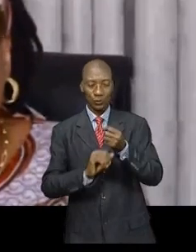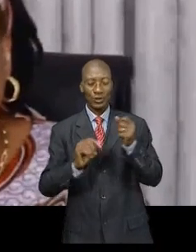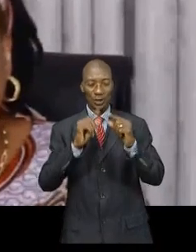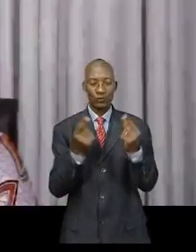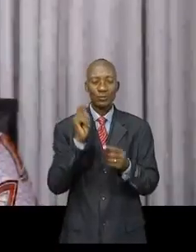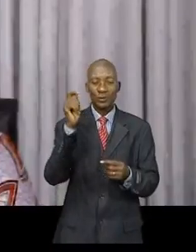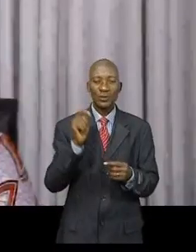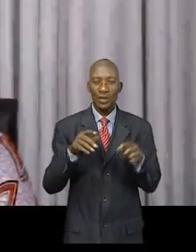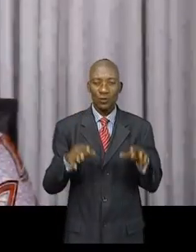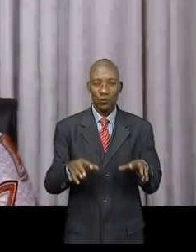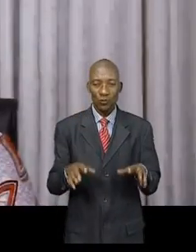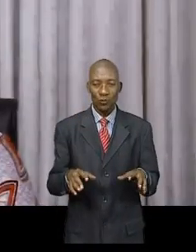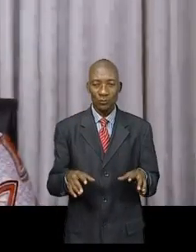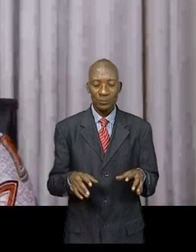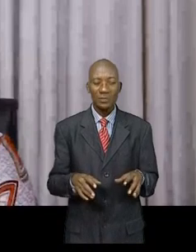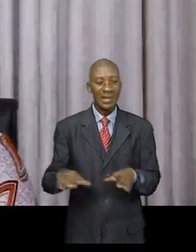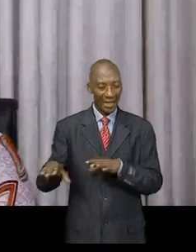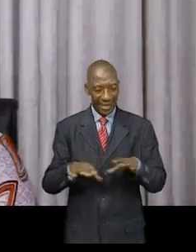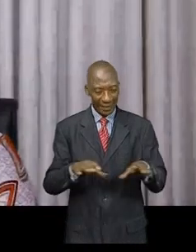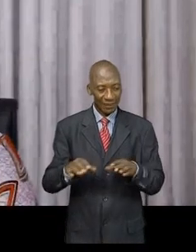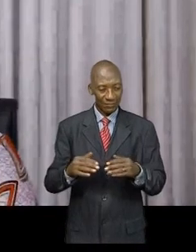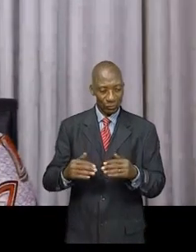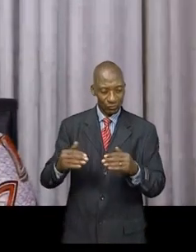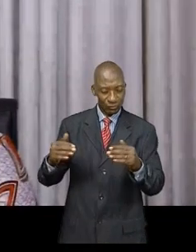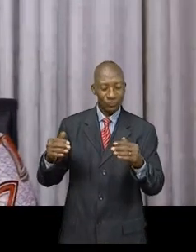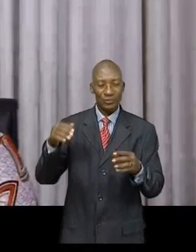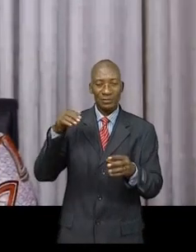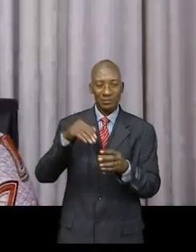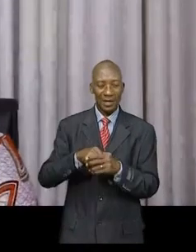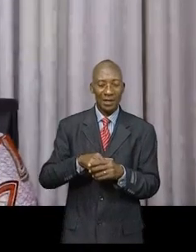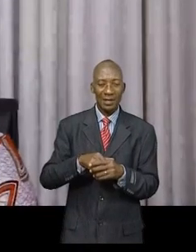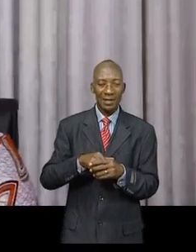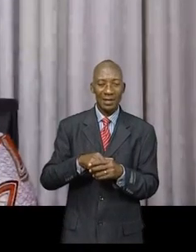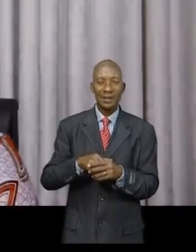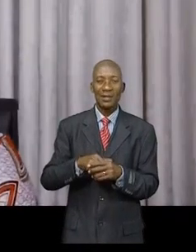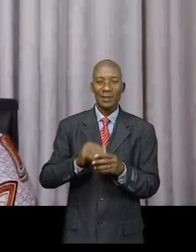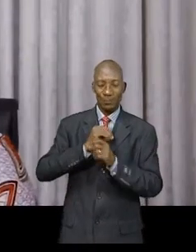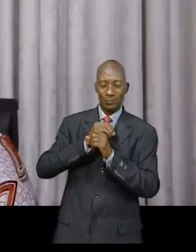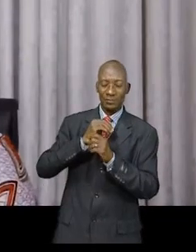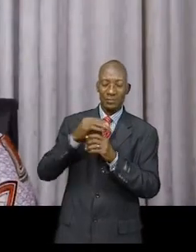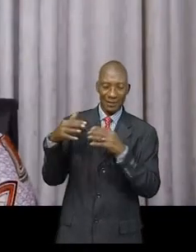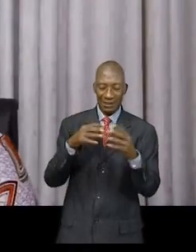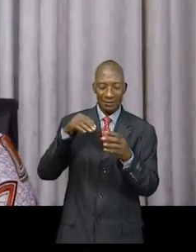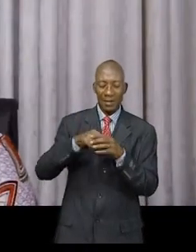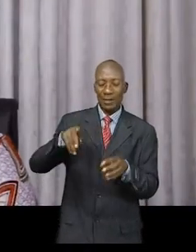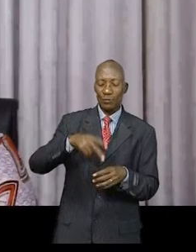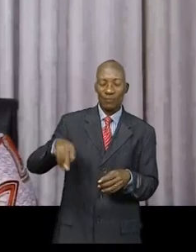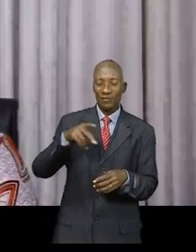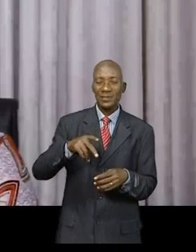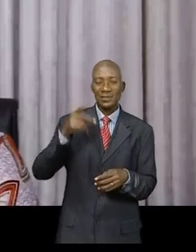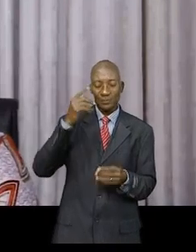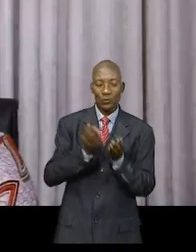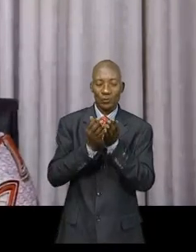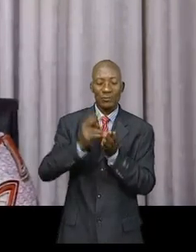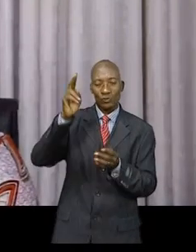du Congo, en pleine activité de l'état de siège dans les provinces de l'Ituri et du Nord Kivu. Cette